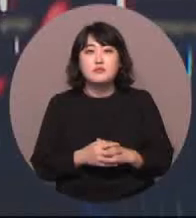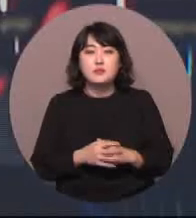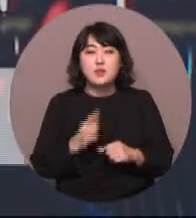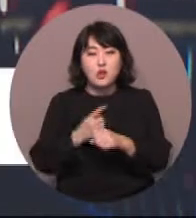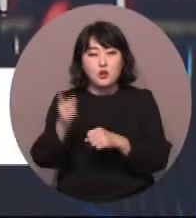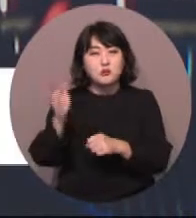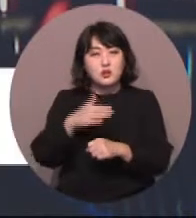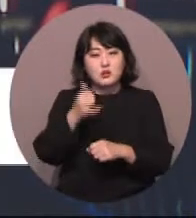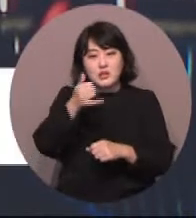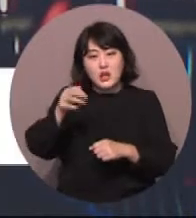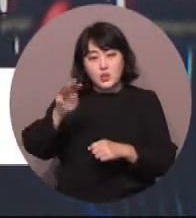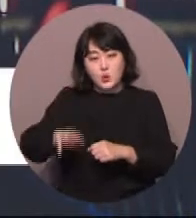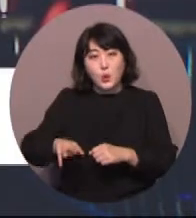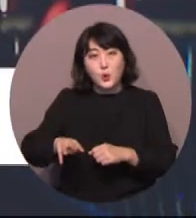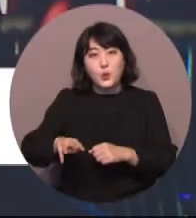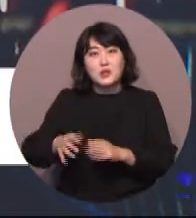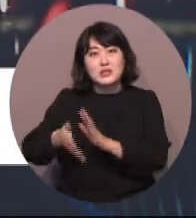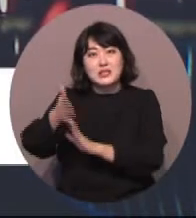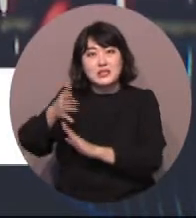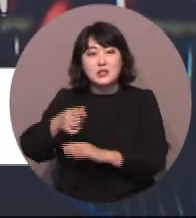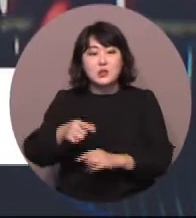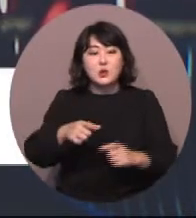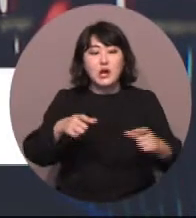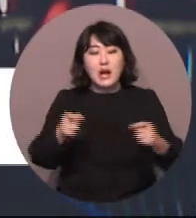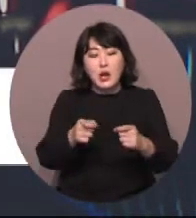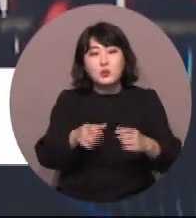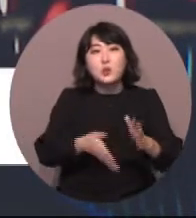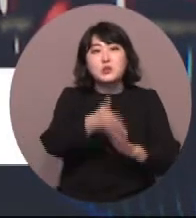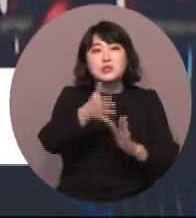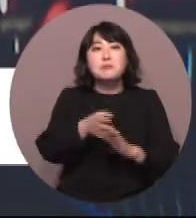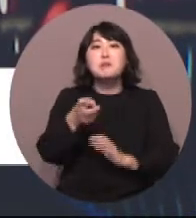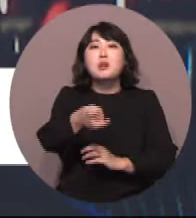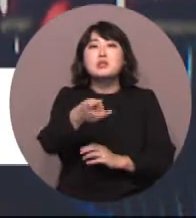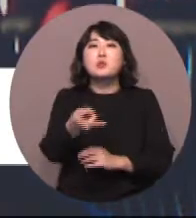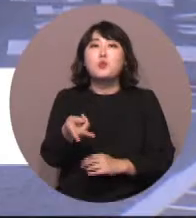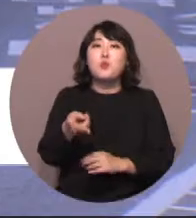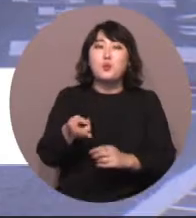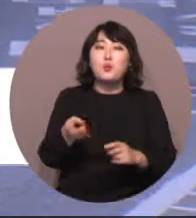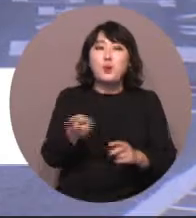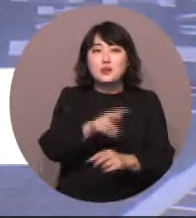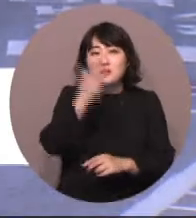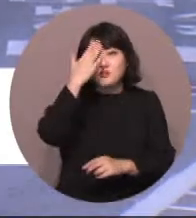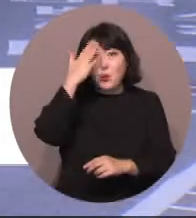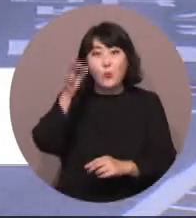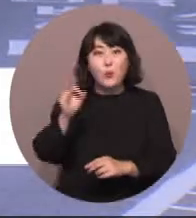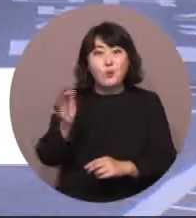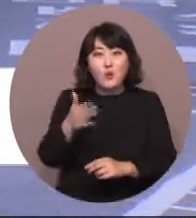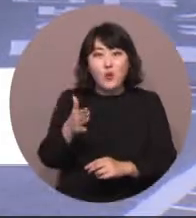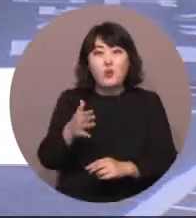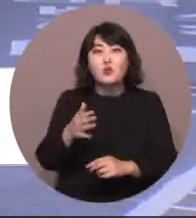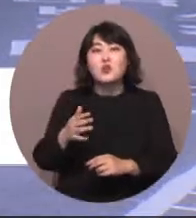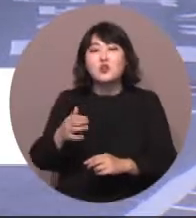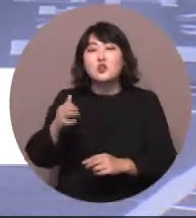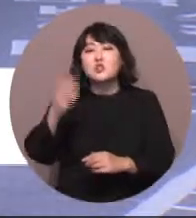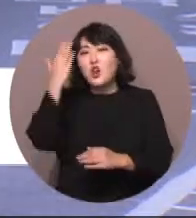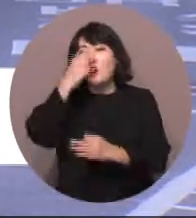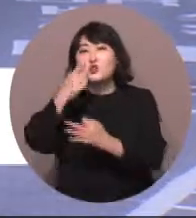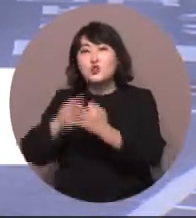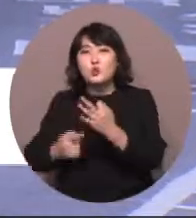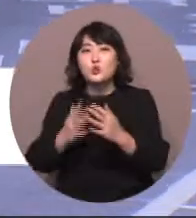내년부터 4종 시워 인근 도시 간 통합 환승 요금 책 의 적용 지역의 충북 청주시와 공주시 로